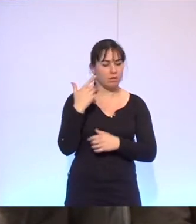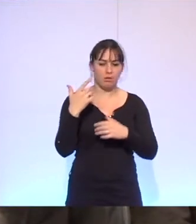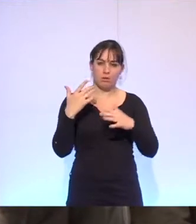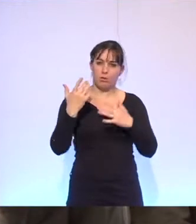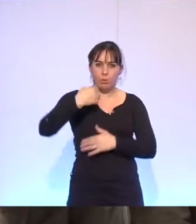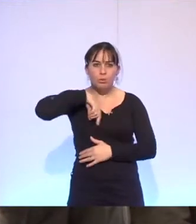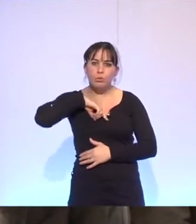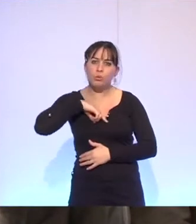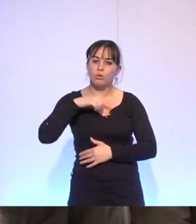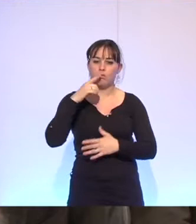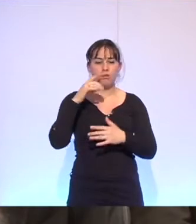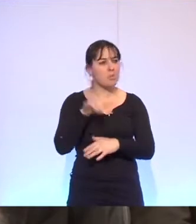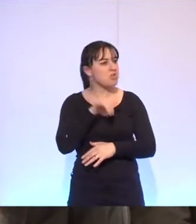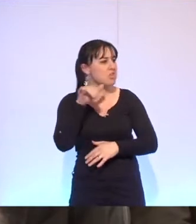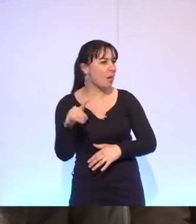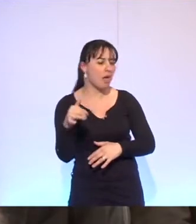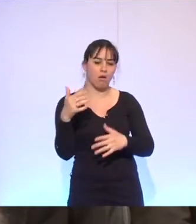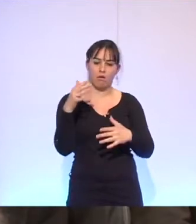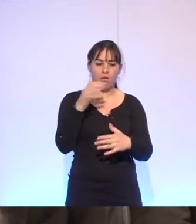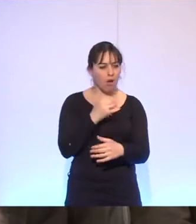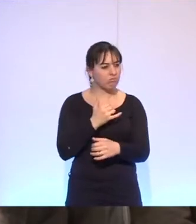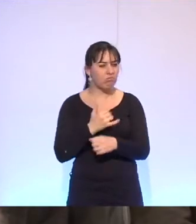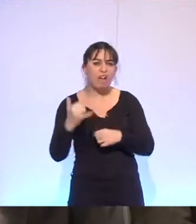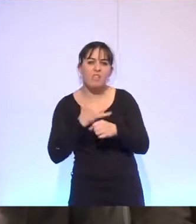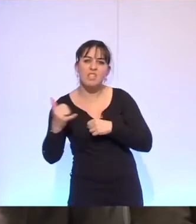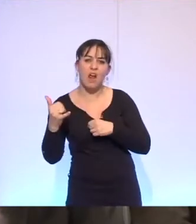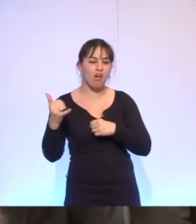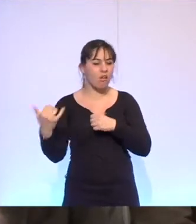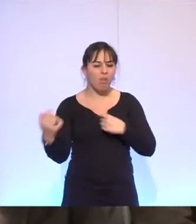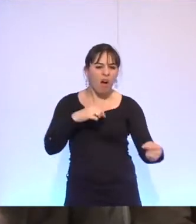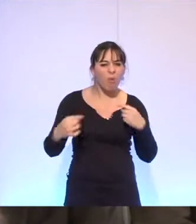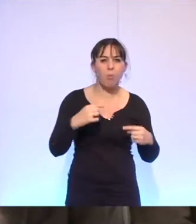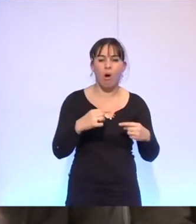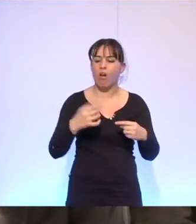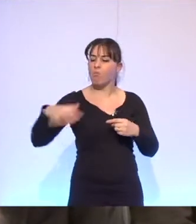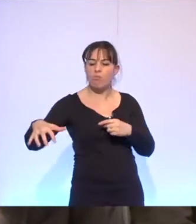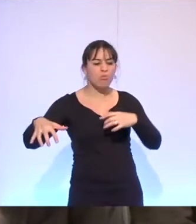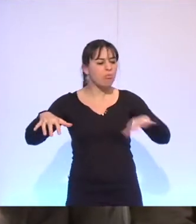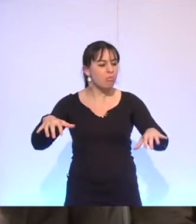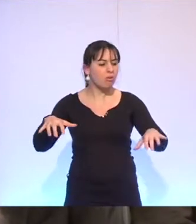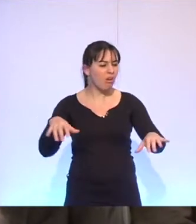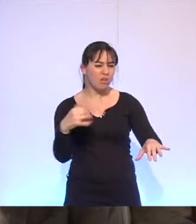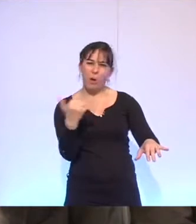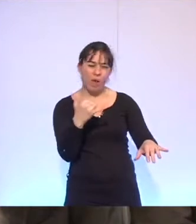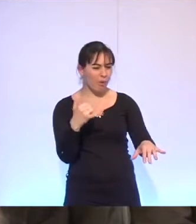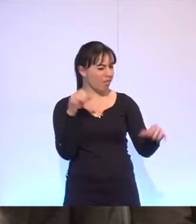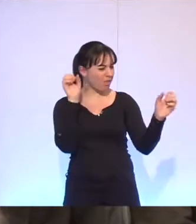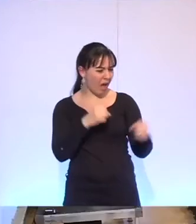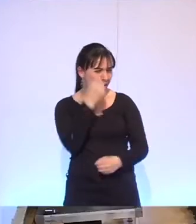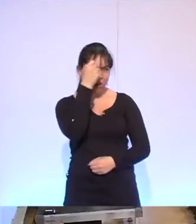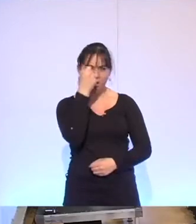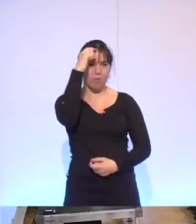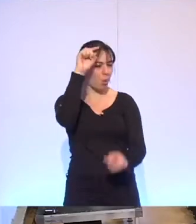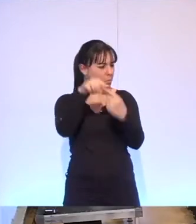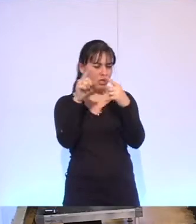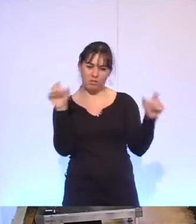jamais créer artificiellement les affrontements ou les oppositions là où ils n'ont pas lieu d'être.